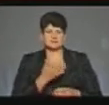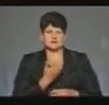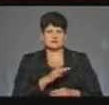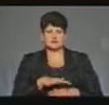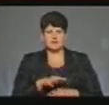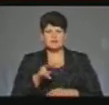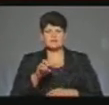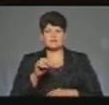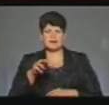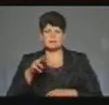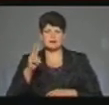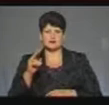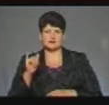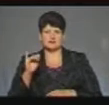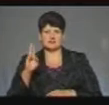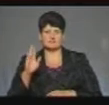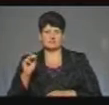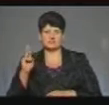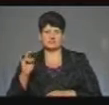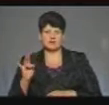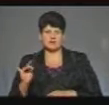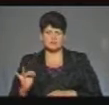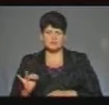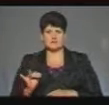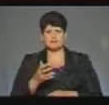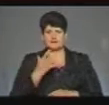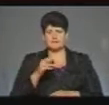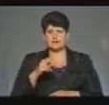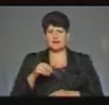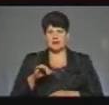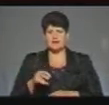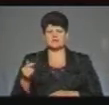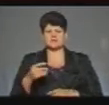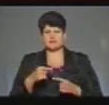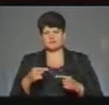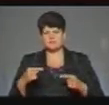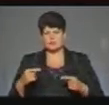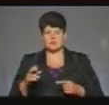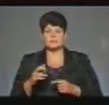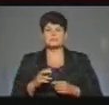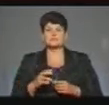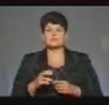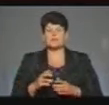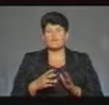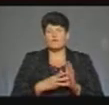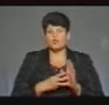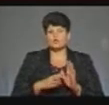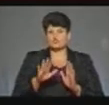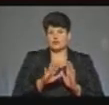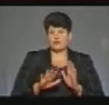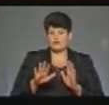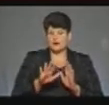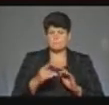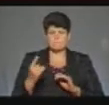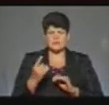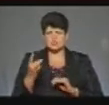саме Лемківщини, Надсяння, Холмщини, Південного Підляшшя, Любачівщини та Західної Бойківщини. 8 вересня